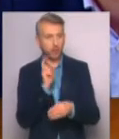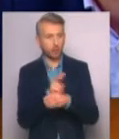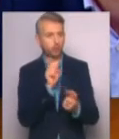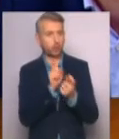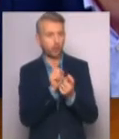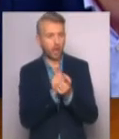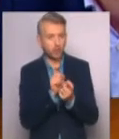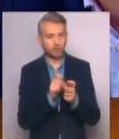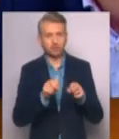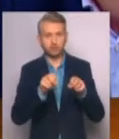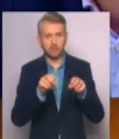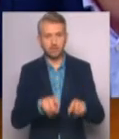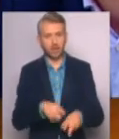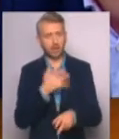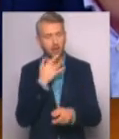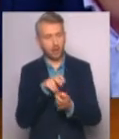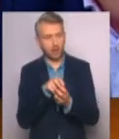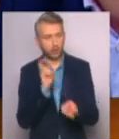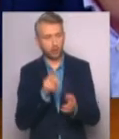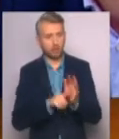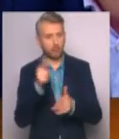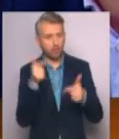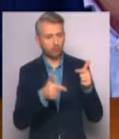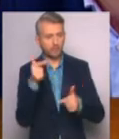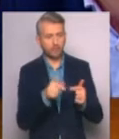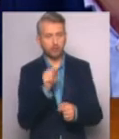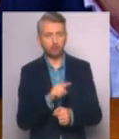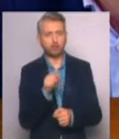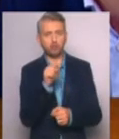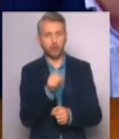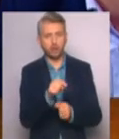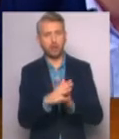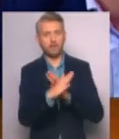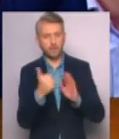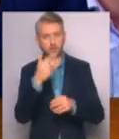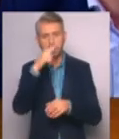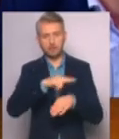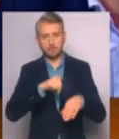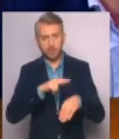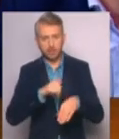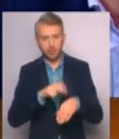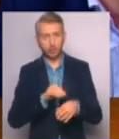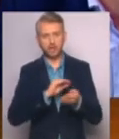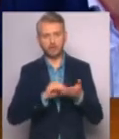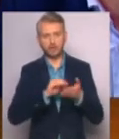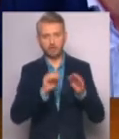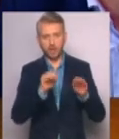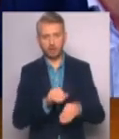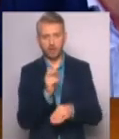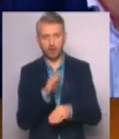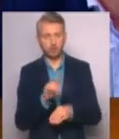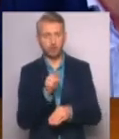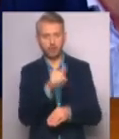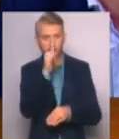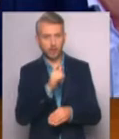ругаюсь. Специально оружие начала обзывать ее. Сказала, вызывайте милицию, составляем акт, что вы не даете